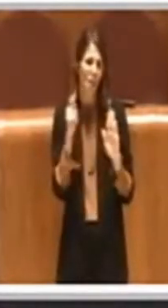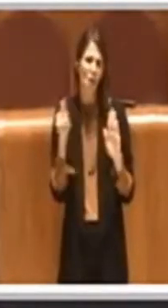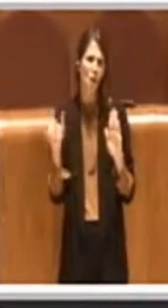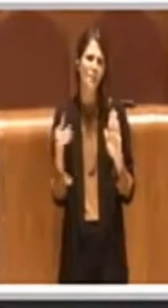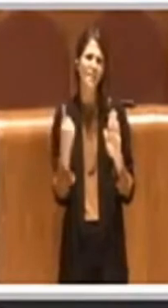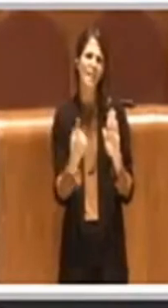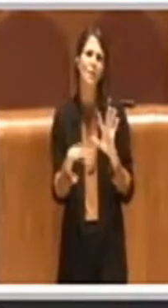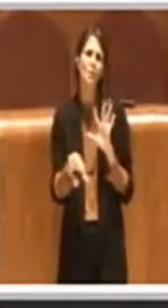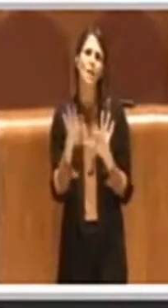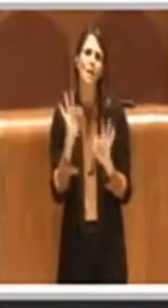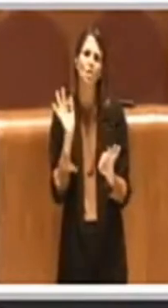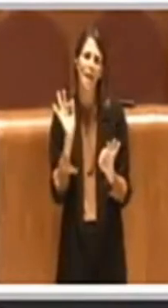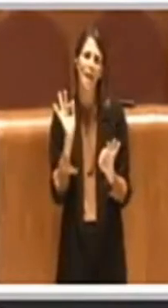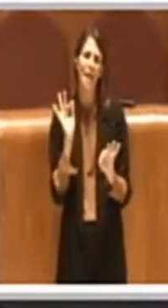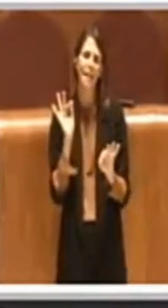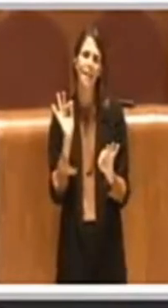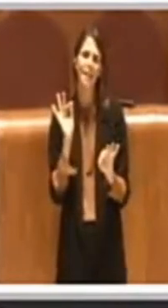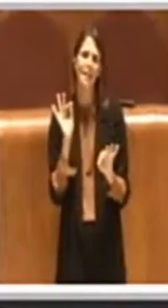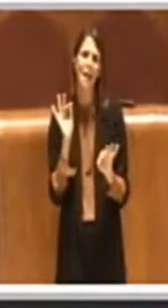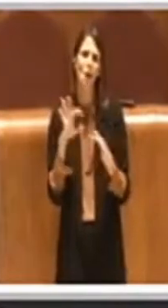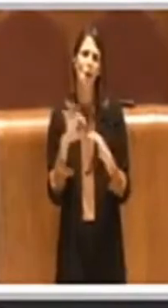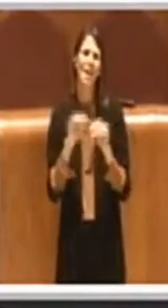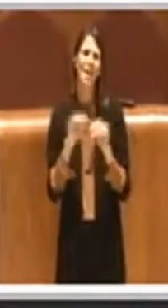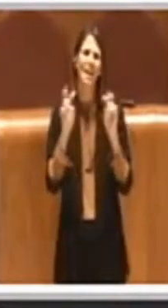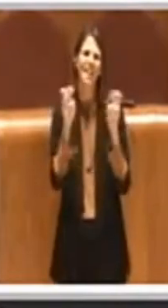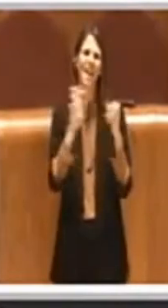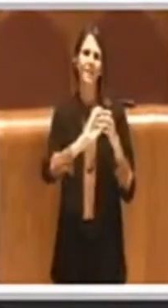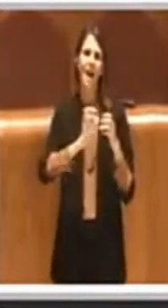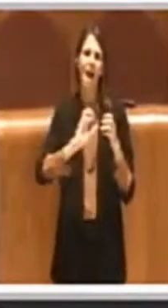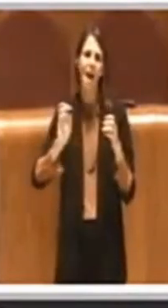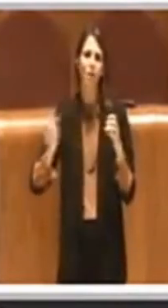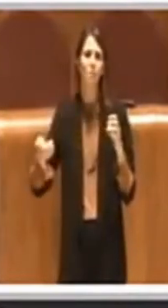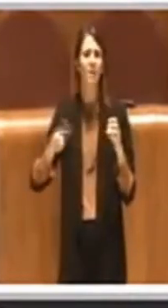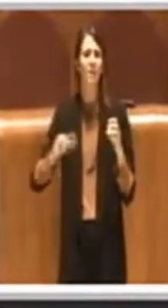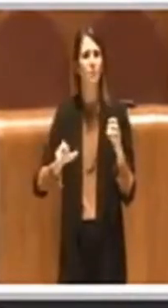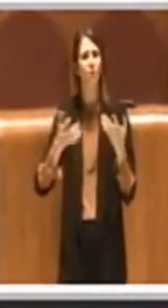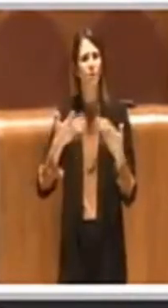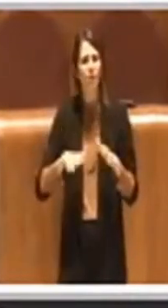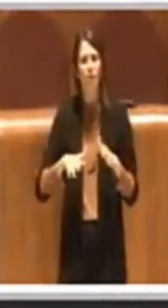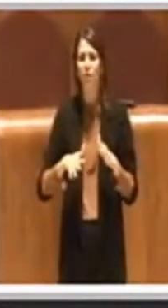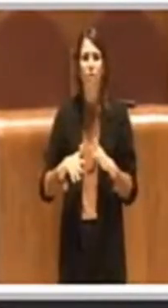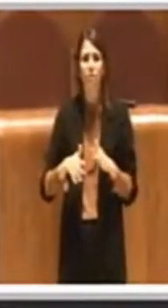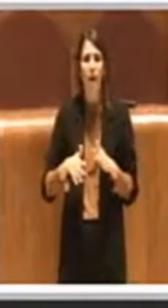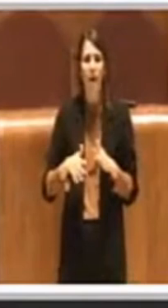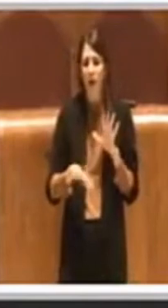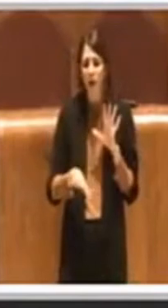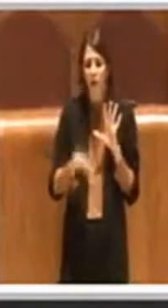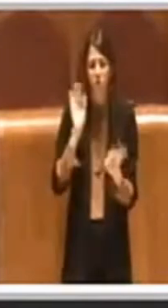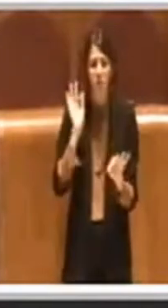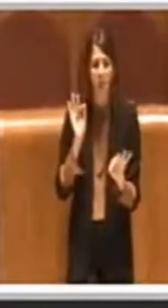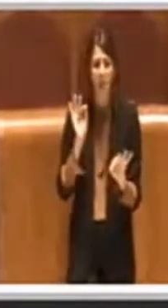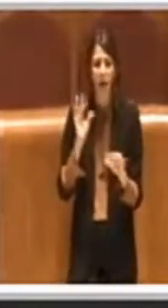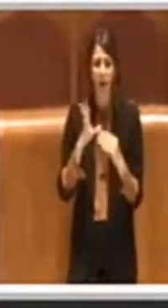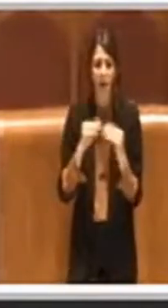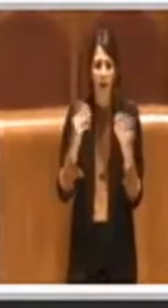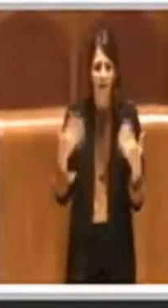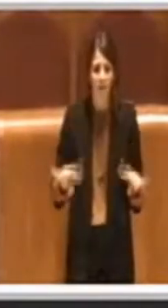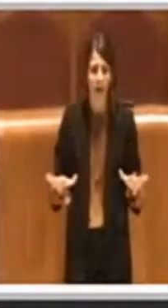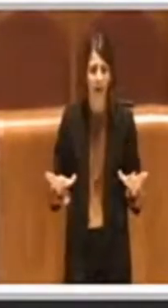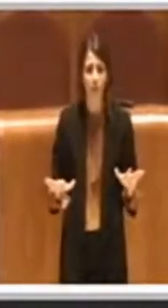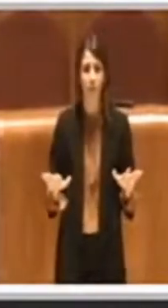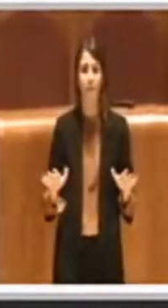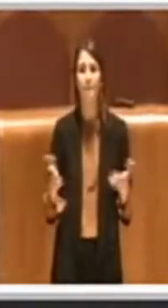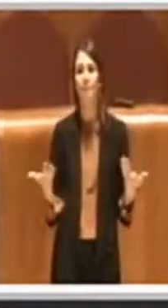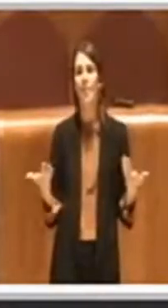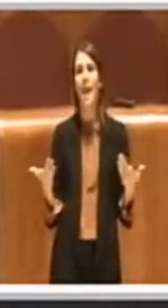indirizzo su alcuni temi perché li stiamo già attuando a meno dalla parte dell'indirizzo l'abbiamo già fatto poi nella parte